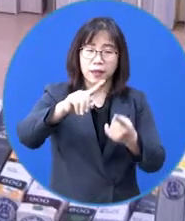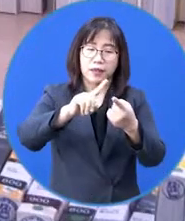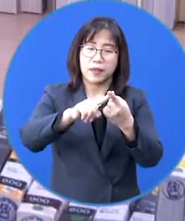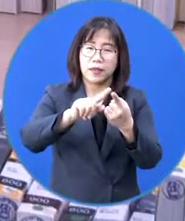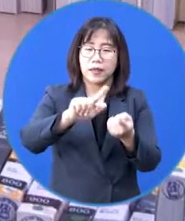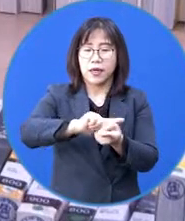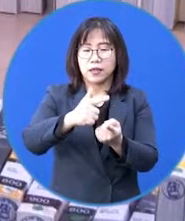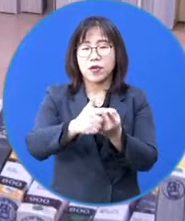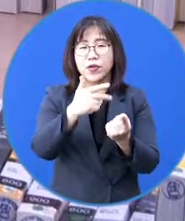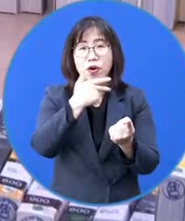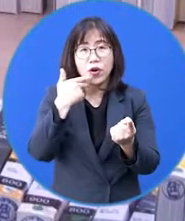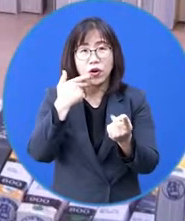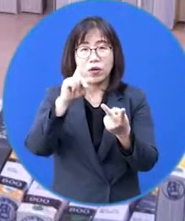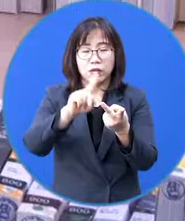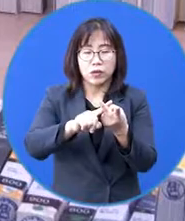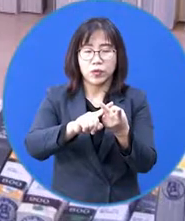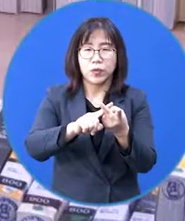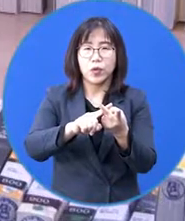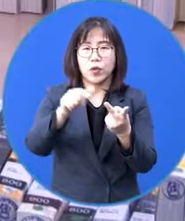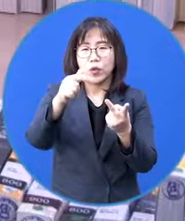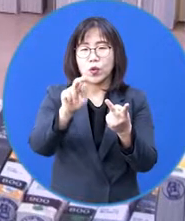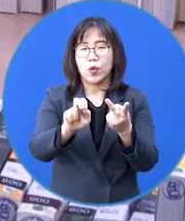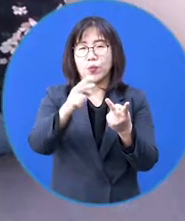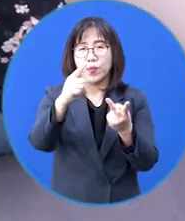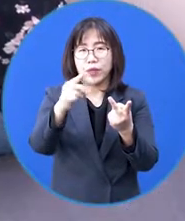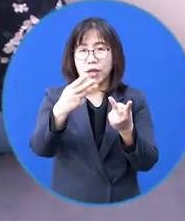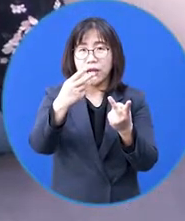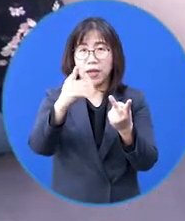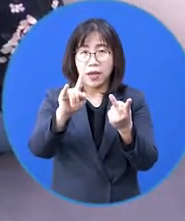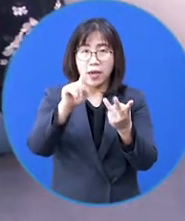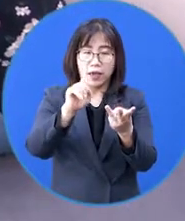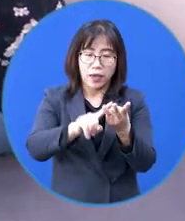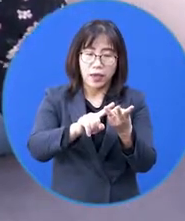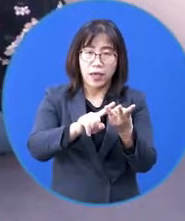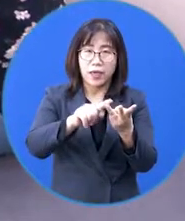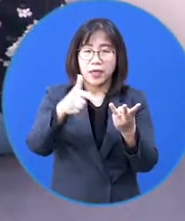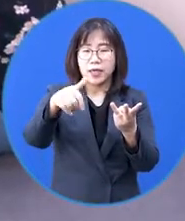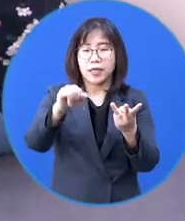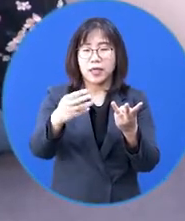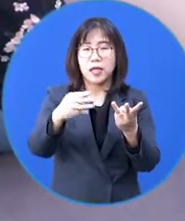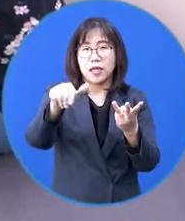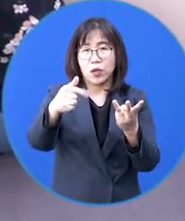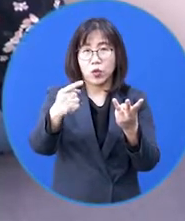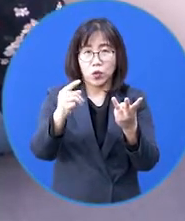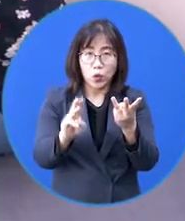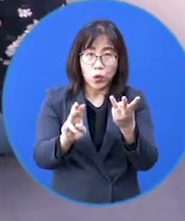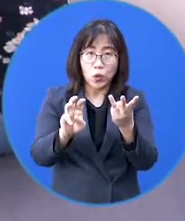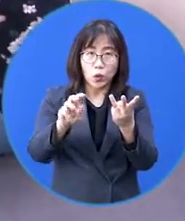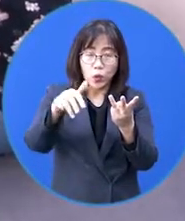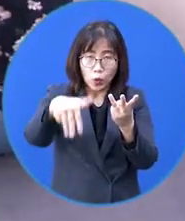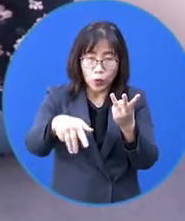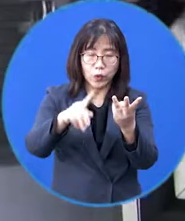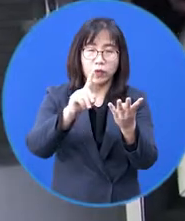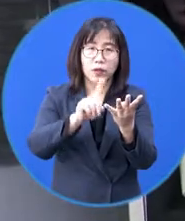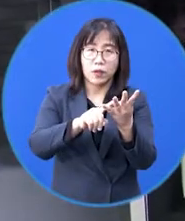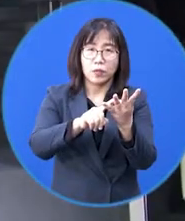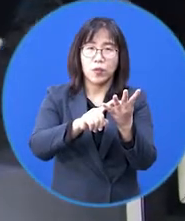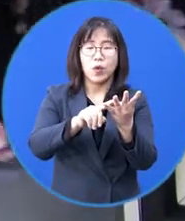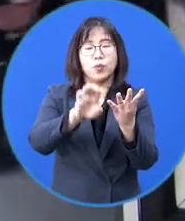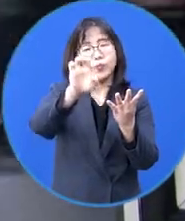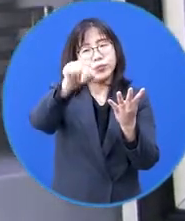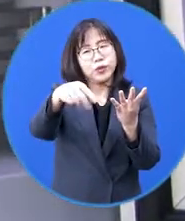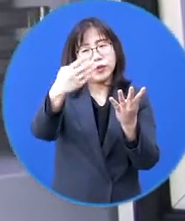등빛도서관, 강서영어도서관, 곰달래도서관, 길꽃어린이도서관, 꿈꾸는 어린이도서관,